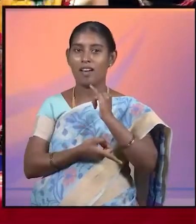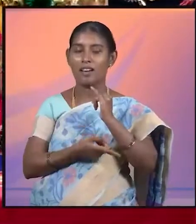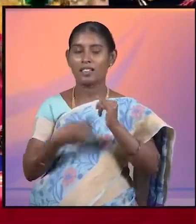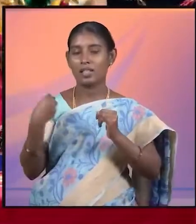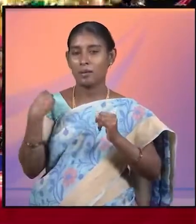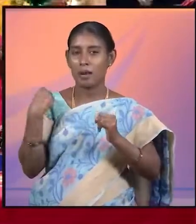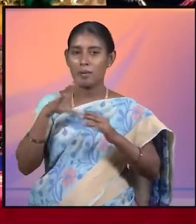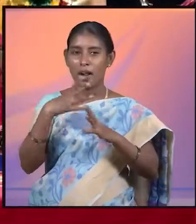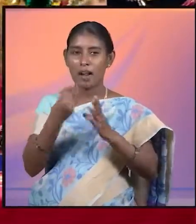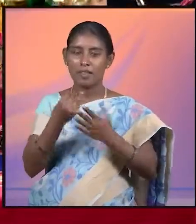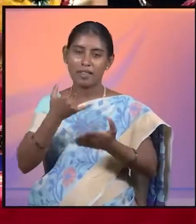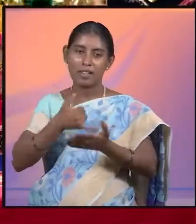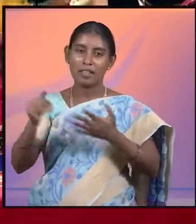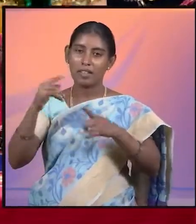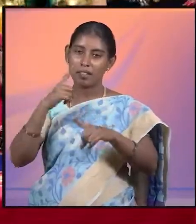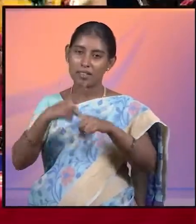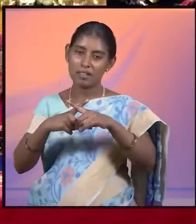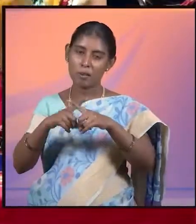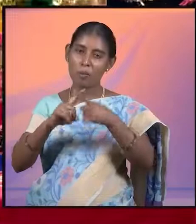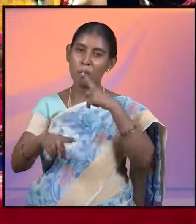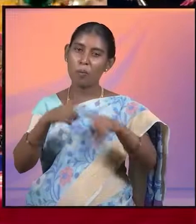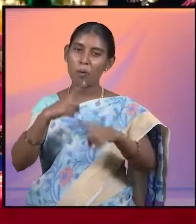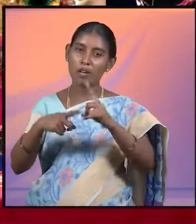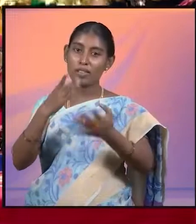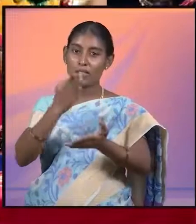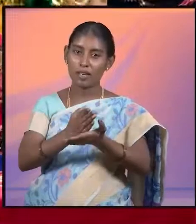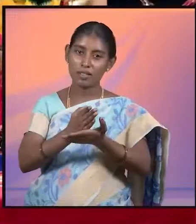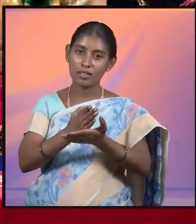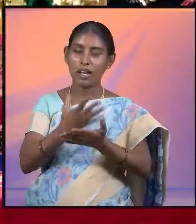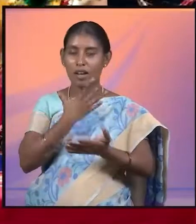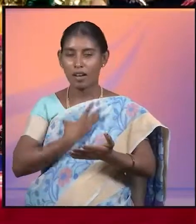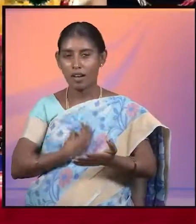துயரை தீர்த்தாங்க. போரை தான் தடுத்தாங்க,